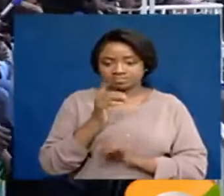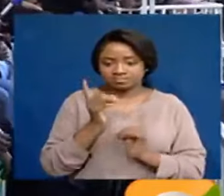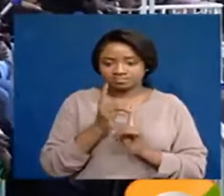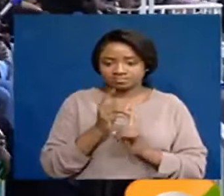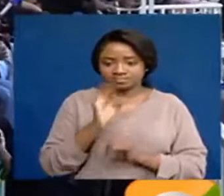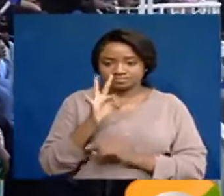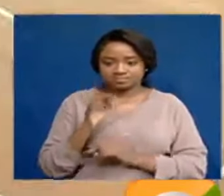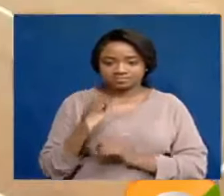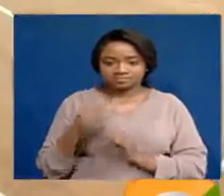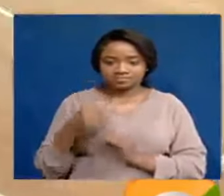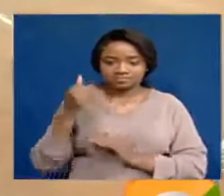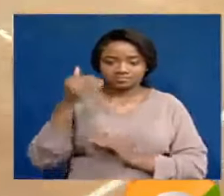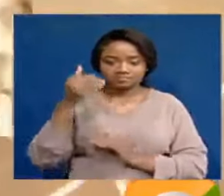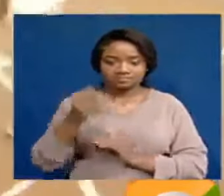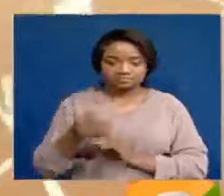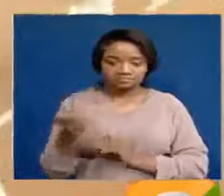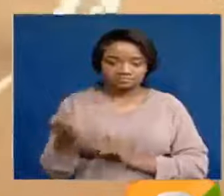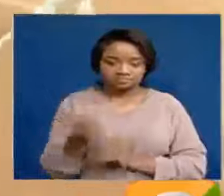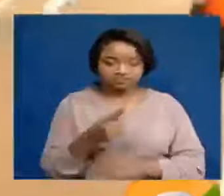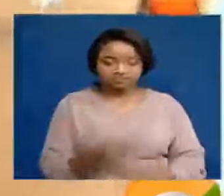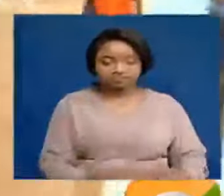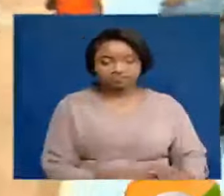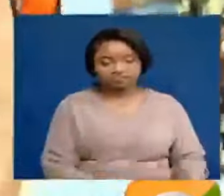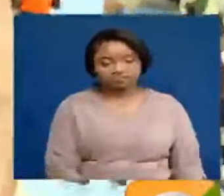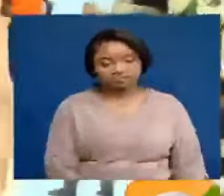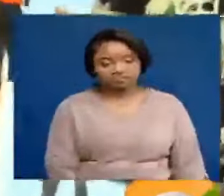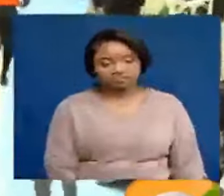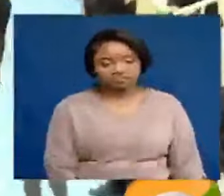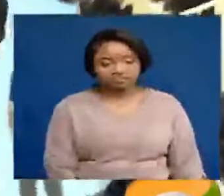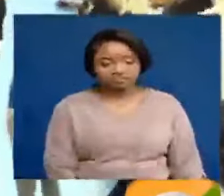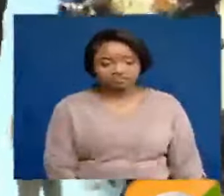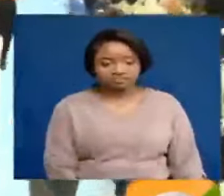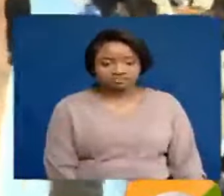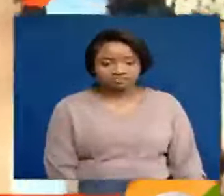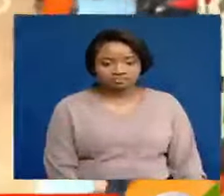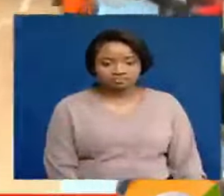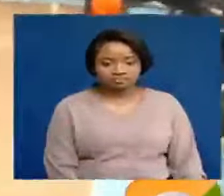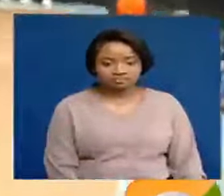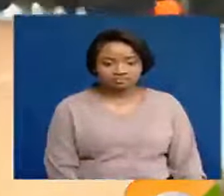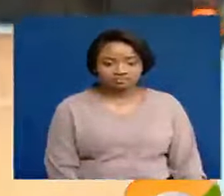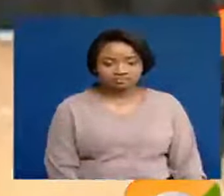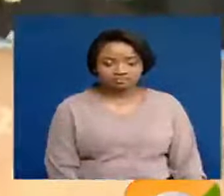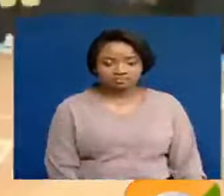Derek Odhiambo, Runinga ya Citizen, Nairobi.